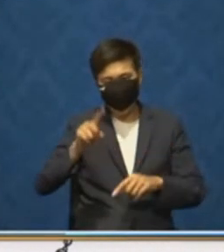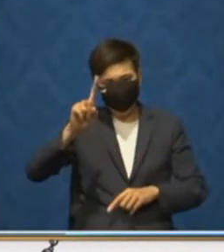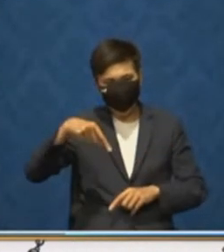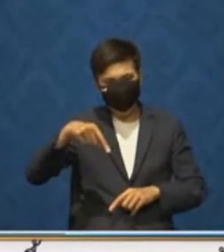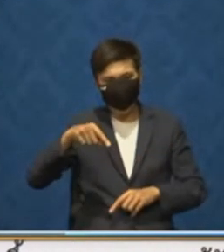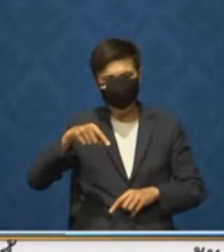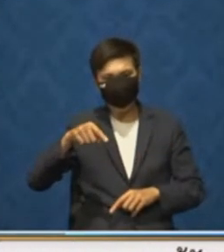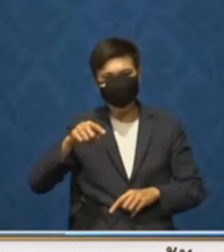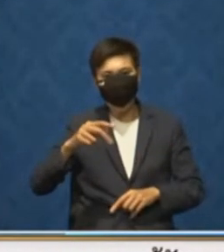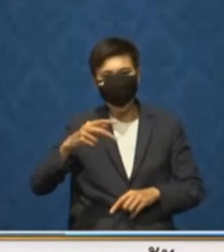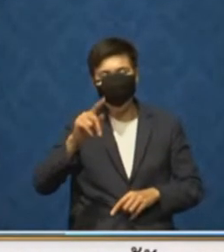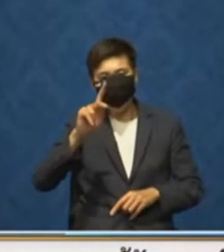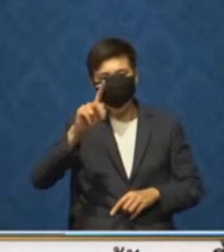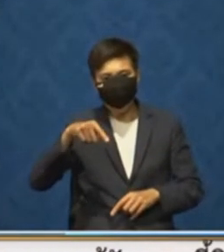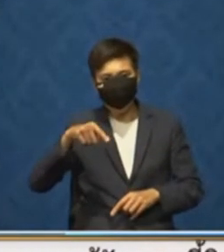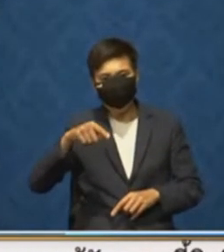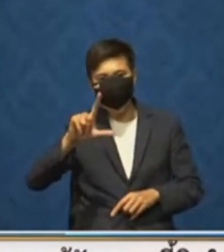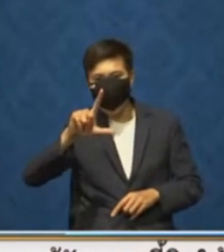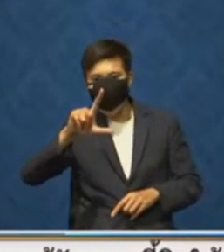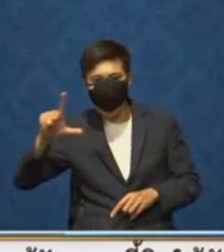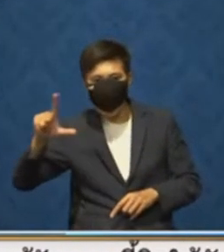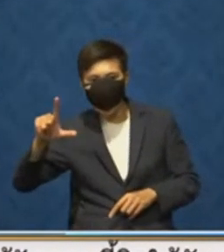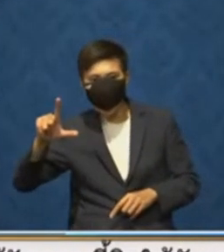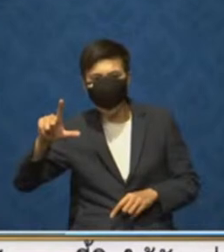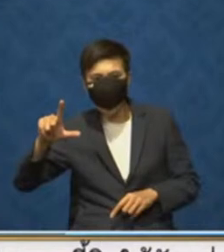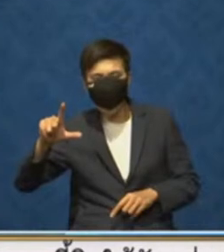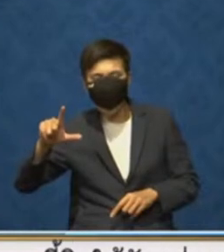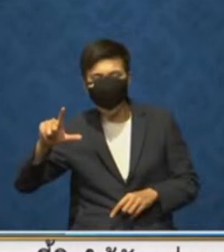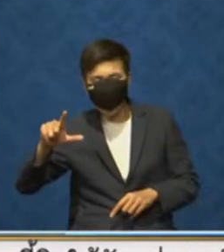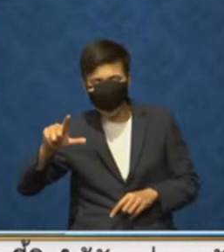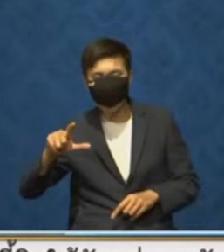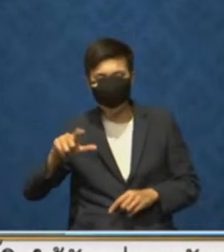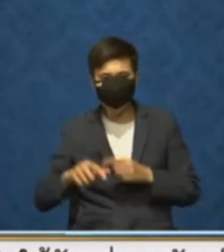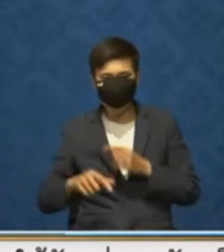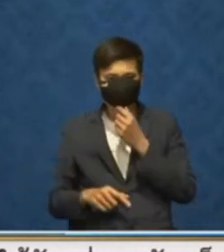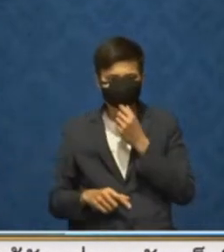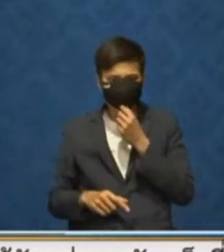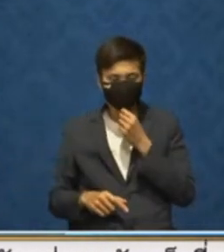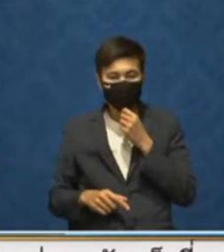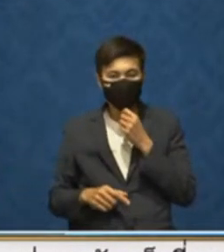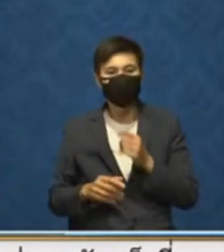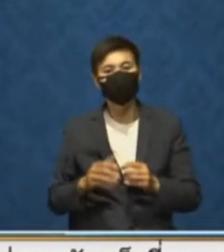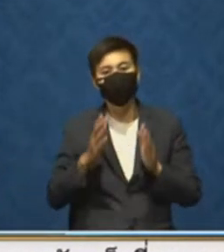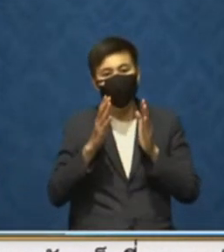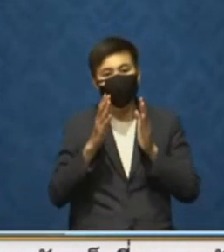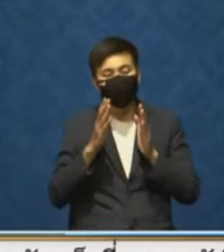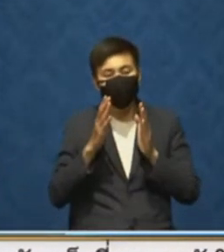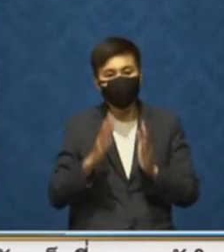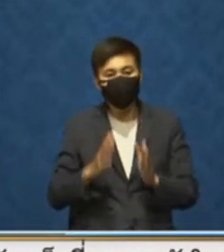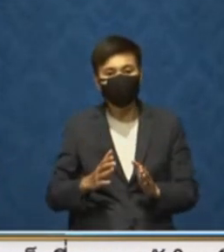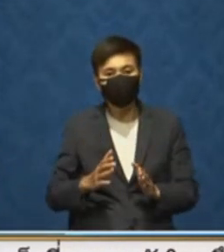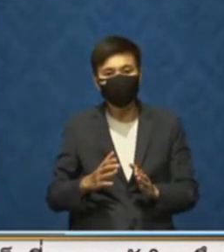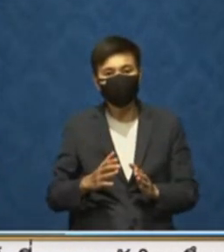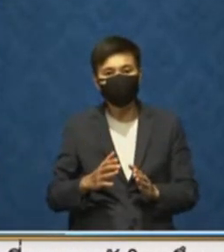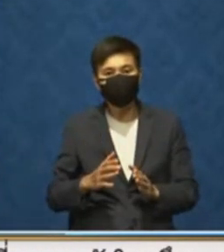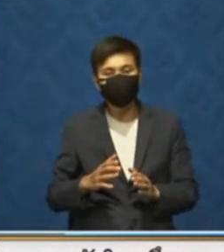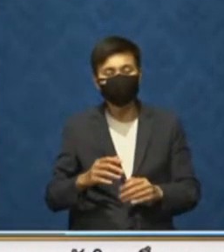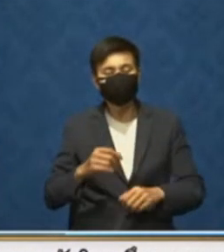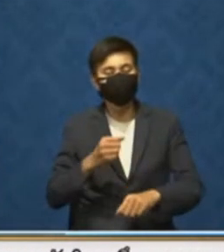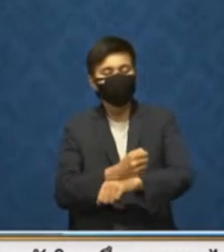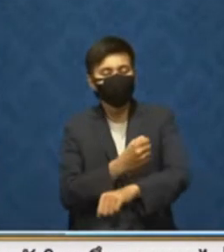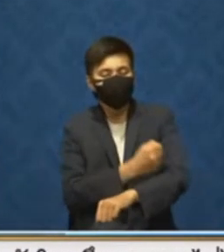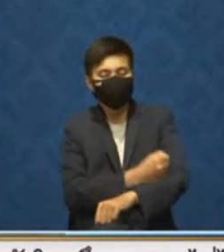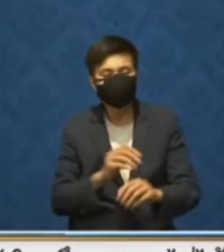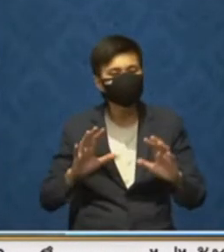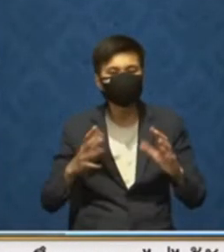นี้ใครมือยาวสาวได้ไม่ก็เสาร์เอานะครับคนไม่มีเรี่ยวแรงไม่มีวุฒิมึงกดไปหมดนะครับ